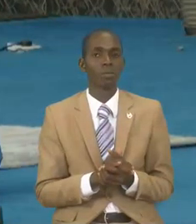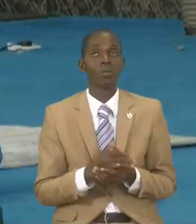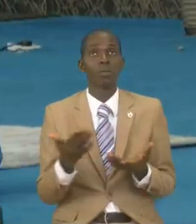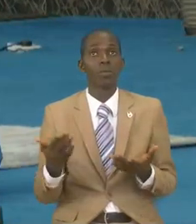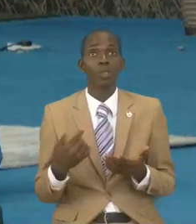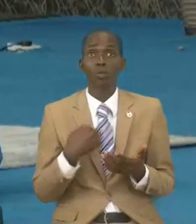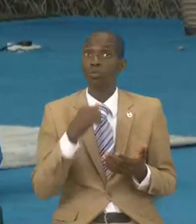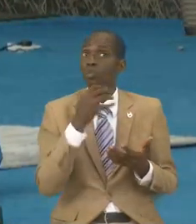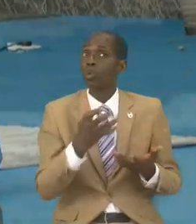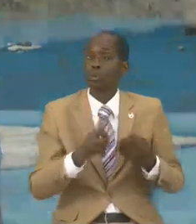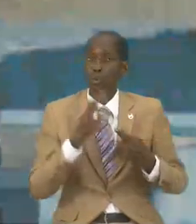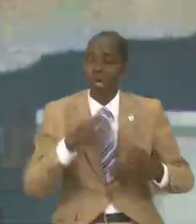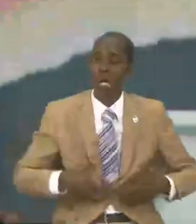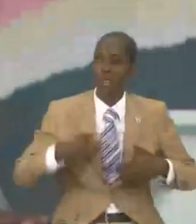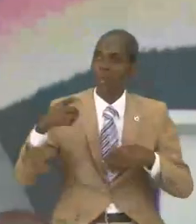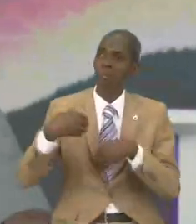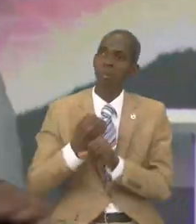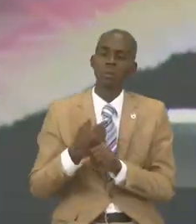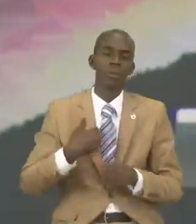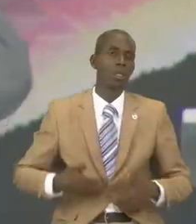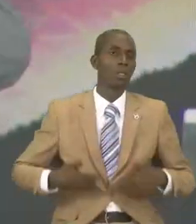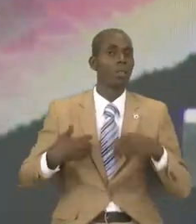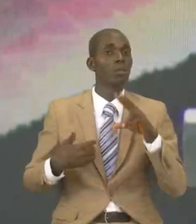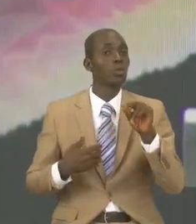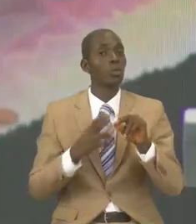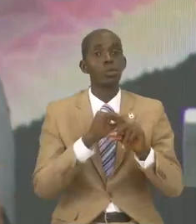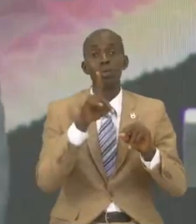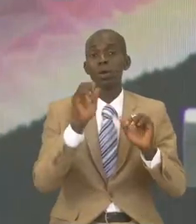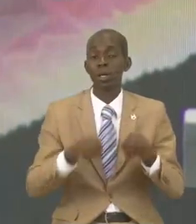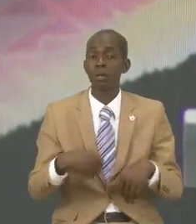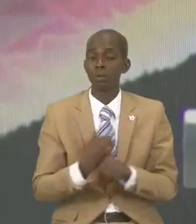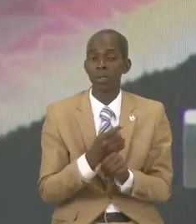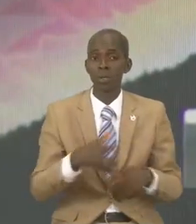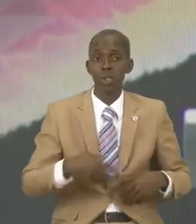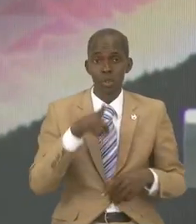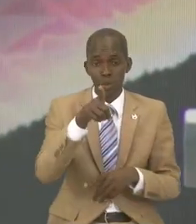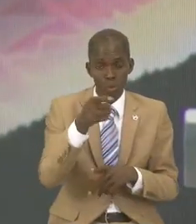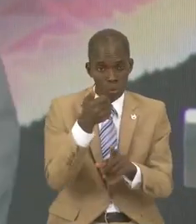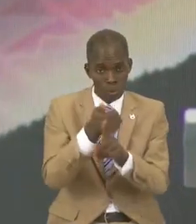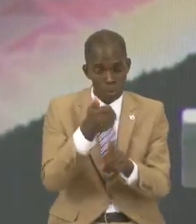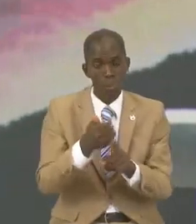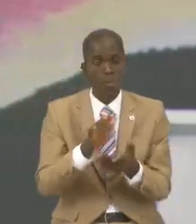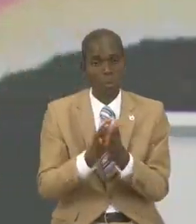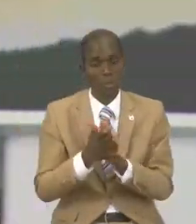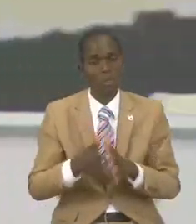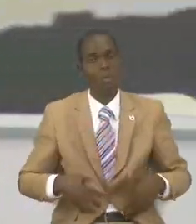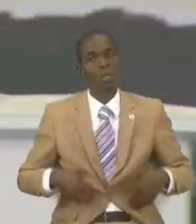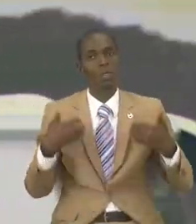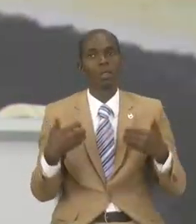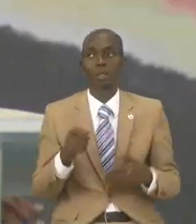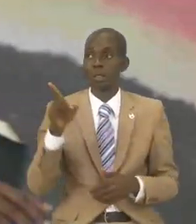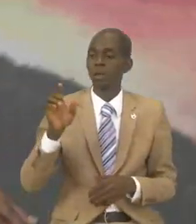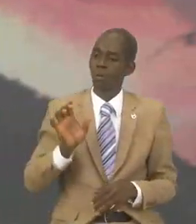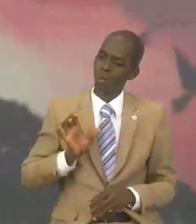Ils m'ont mis en colère. Personne ne peut te mettre en colère. Tu t'es fâché toi-même. Oh, ils